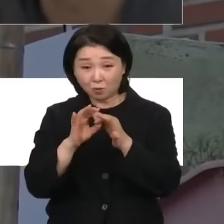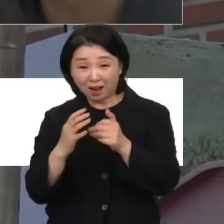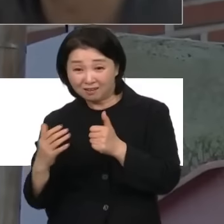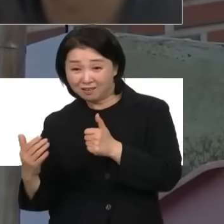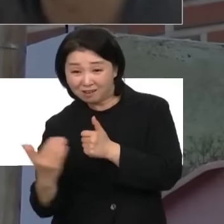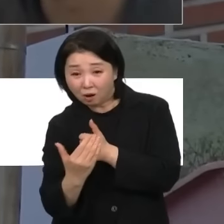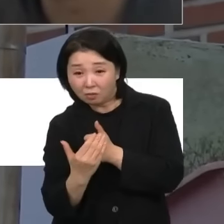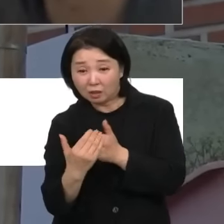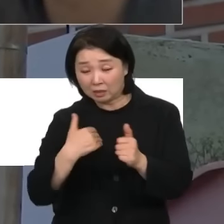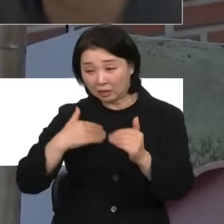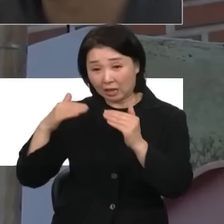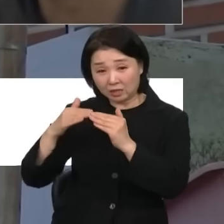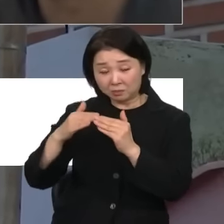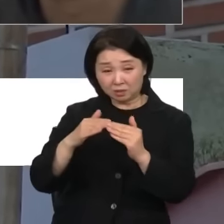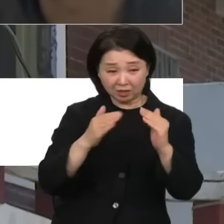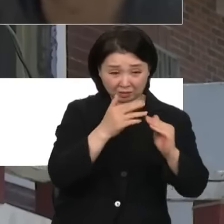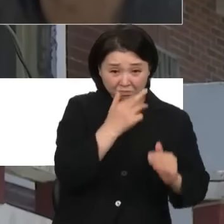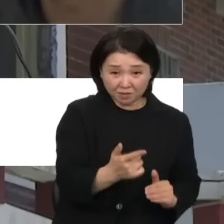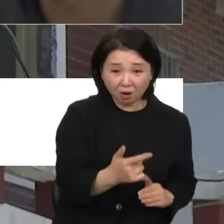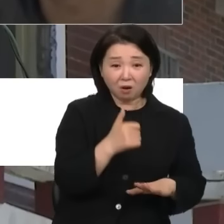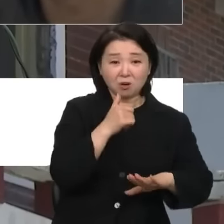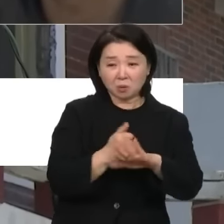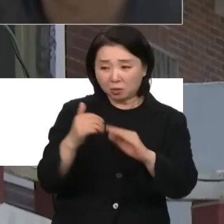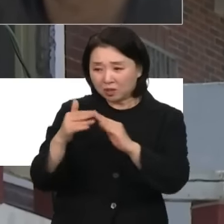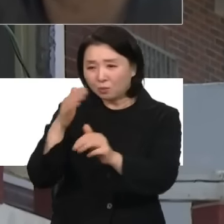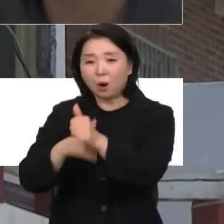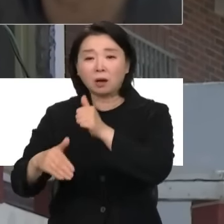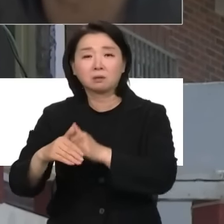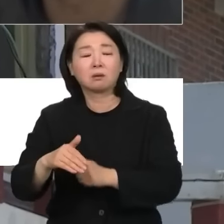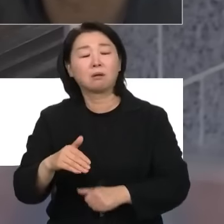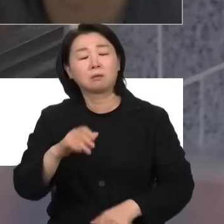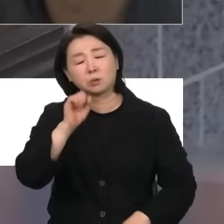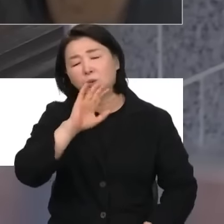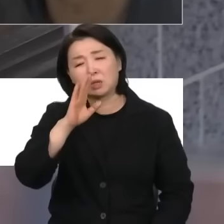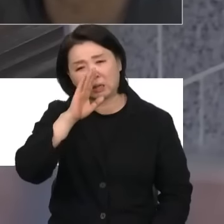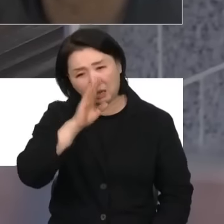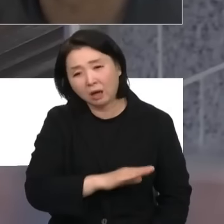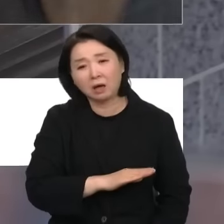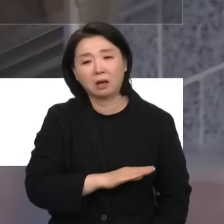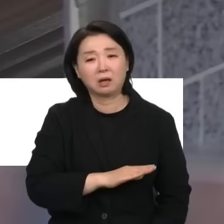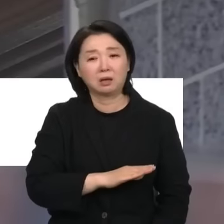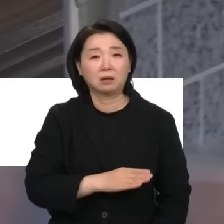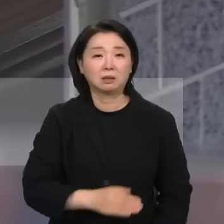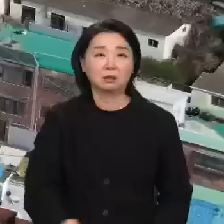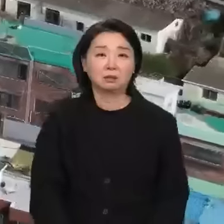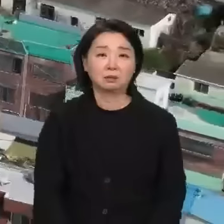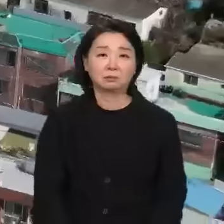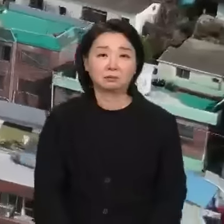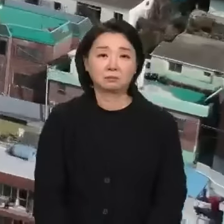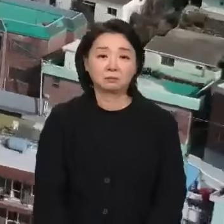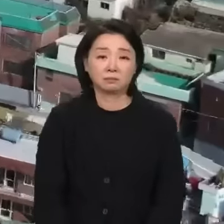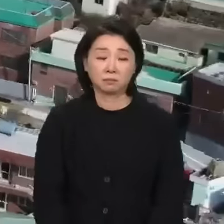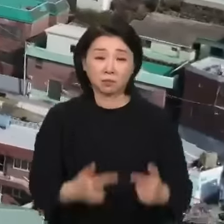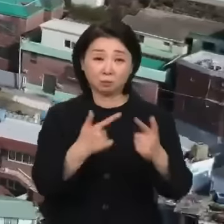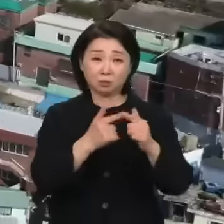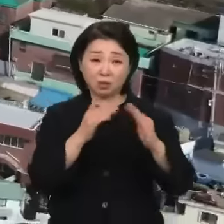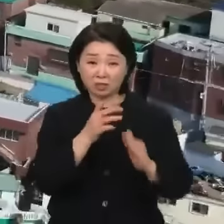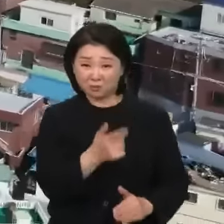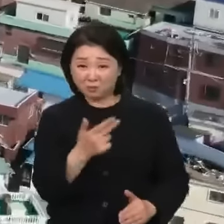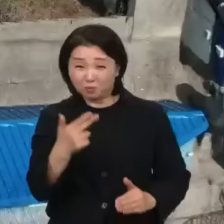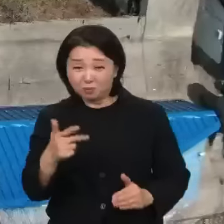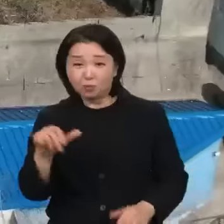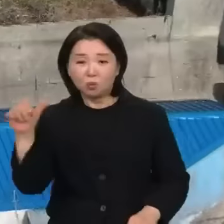그 내 집은 그 빈집으로 인해서 주거 환경이 뭐 최악으로 떨어지잖아요. 부산 빈집 수는